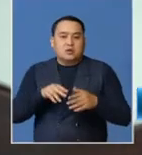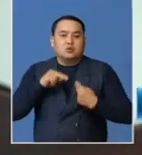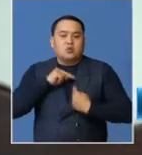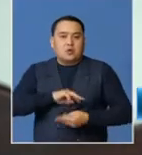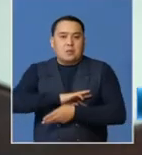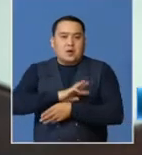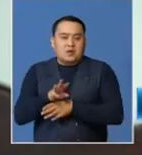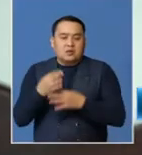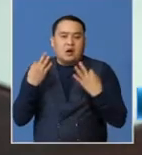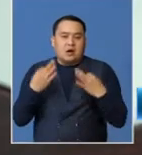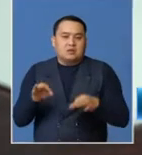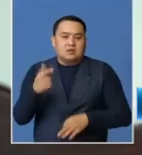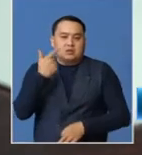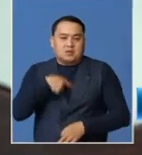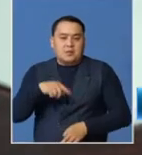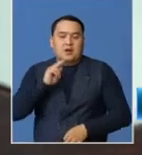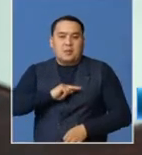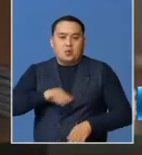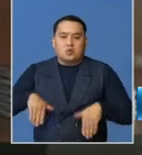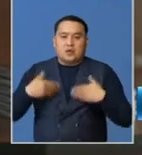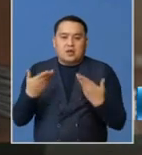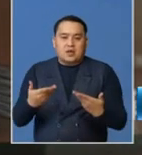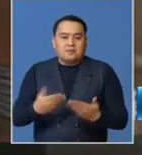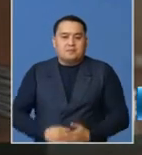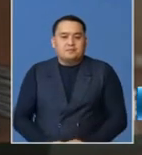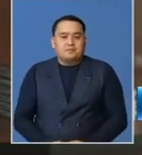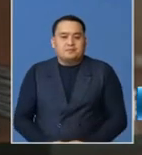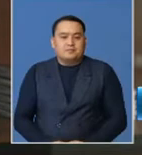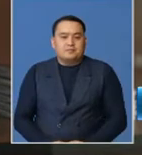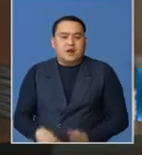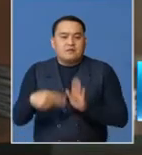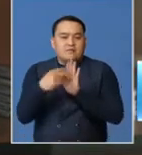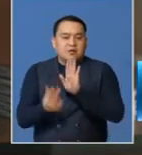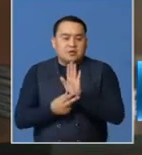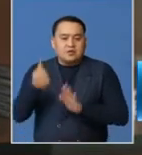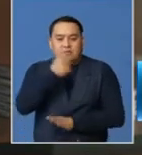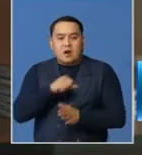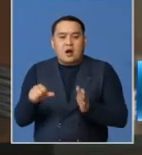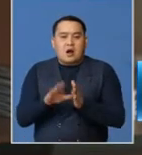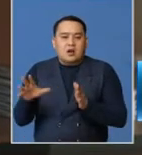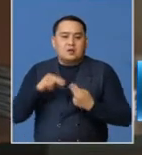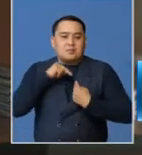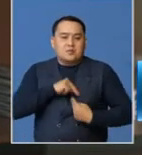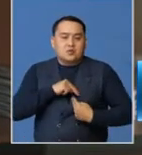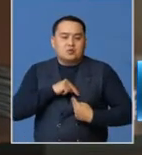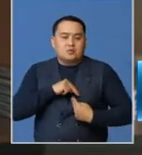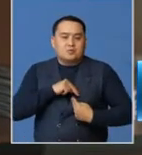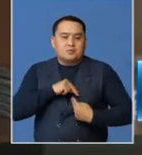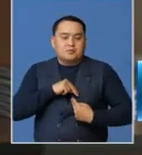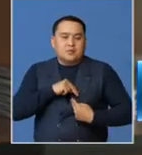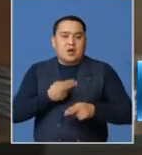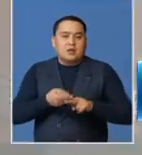трудоустройства одобряют сами работодатели. С 2018 года внедрена электронная биржа труда.